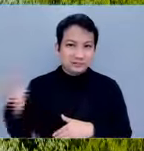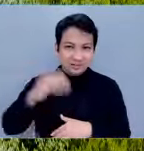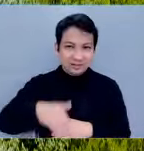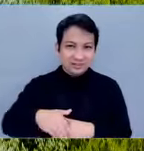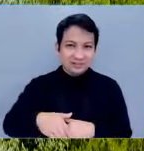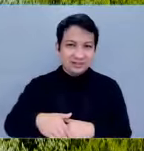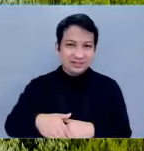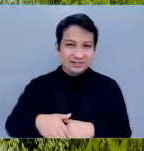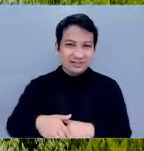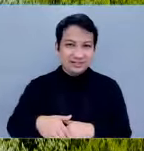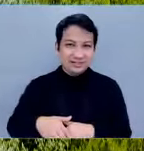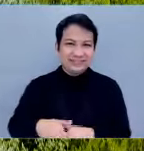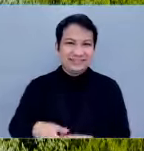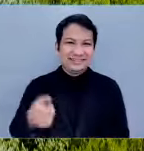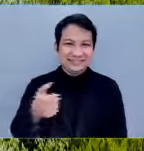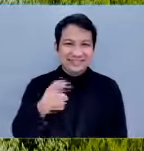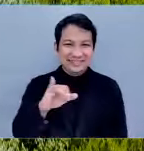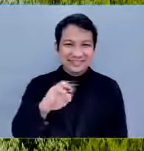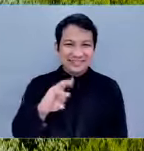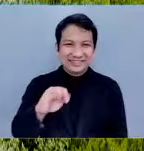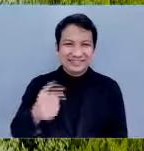eh.